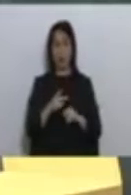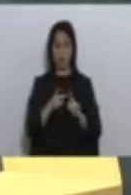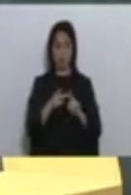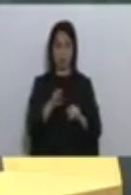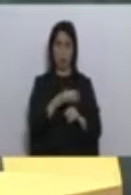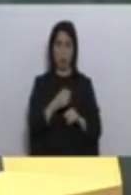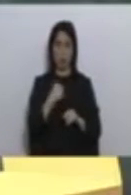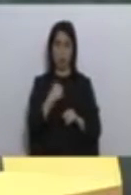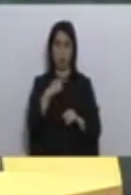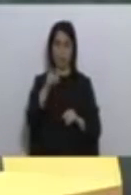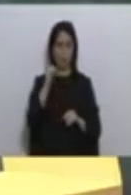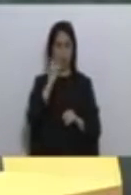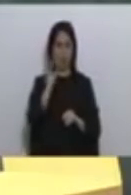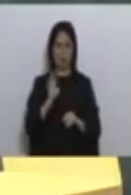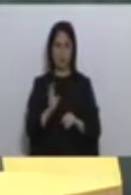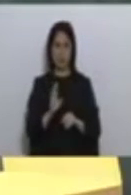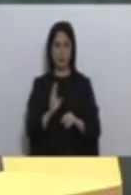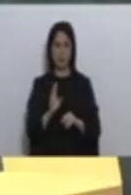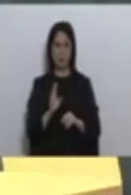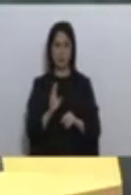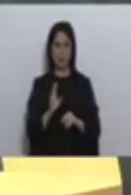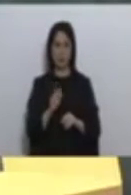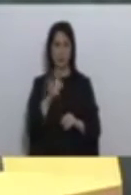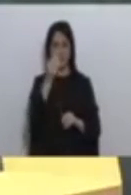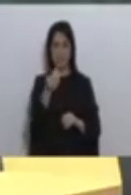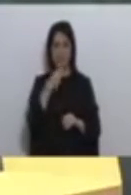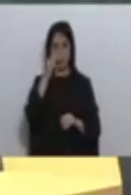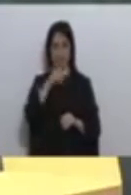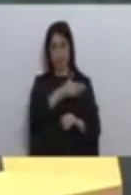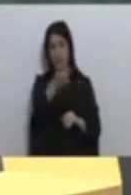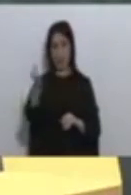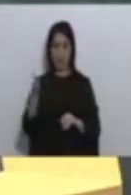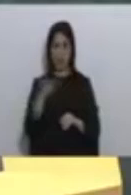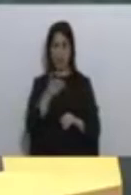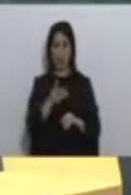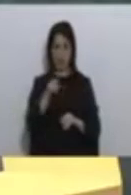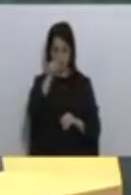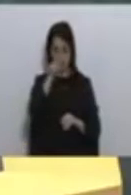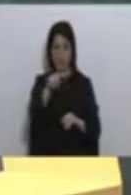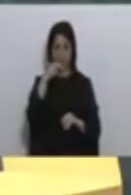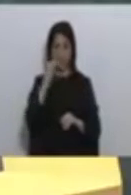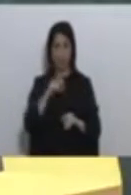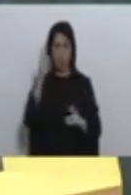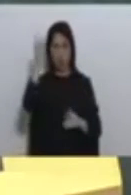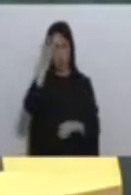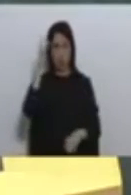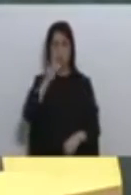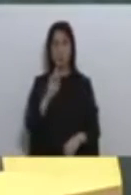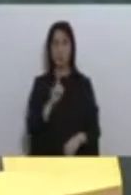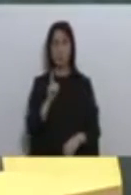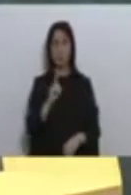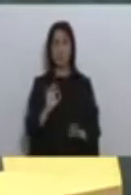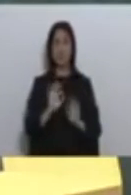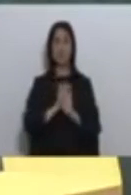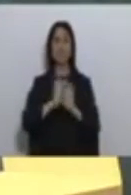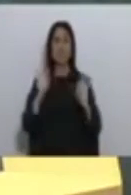მე თქვენი არ მესმის რა. თქვენი ბრალია ეხლა, მე თქვენ გადანაშაულებთ ოცნება, რომ